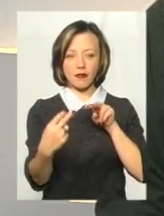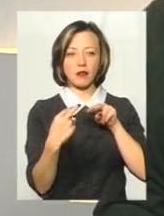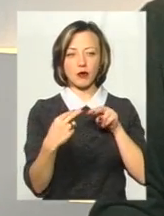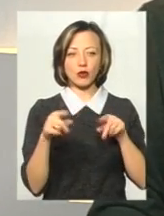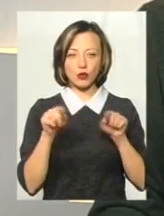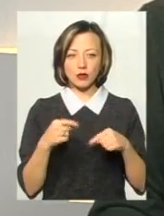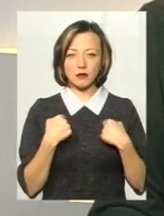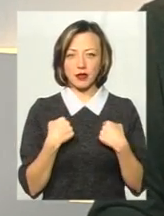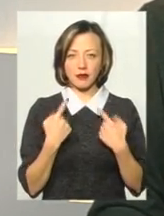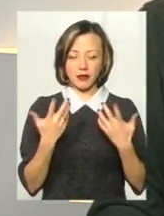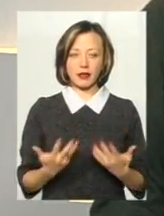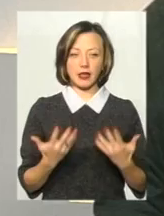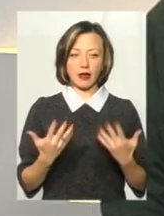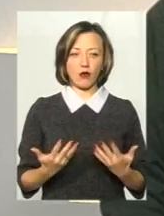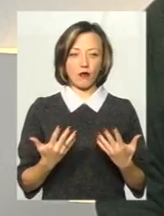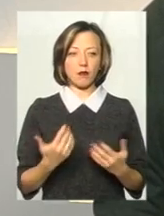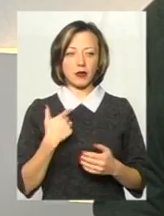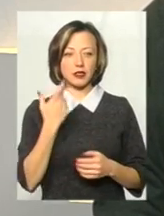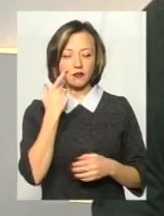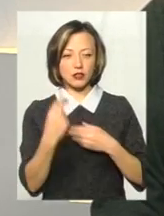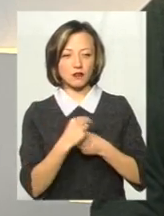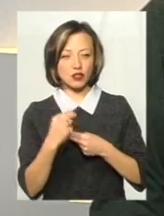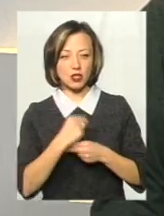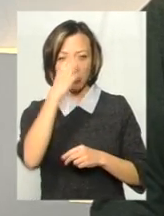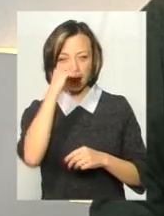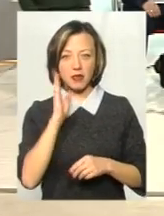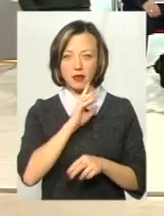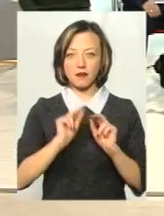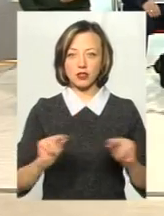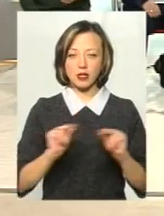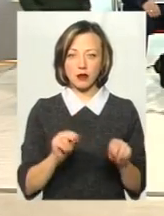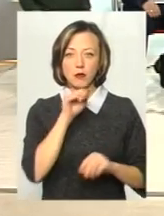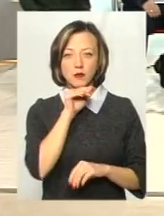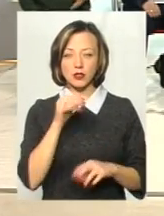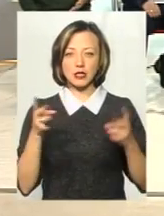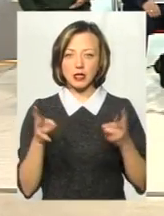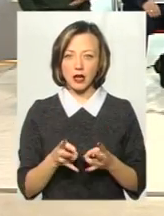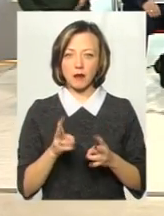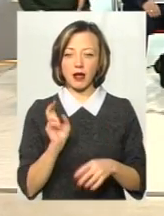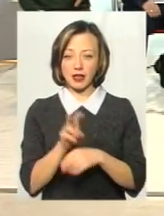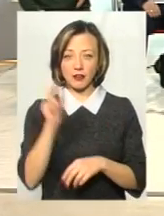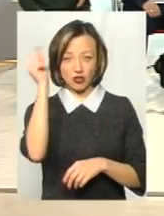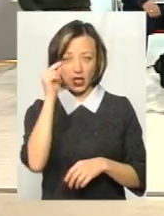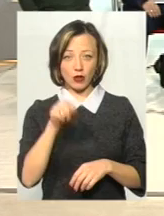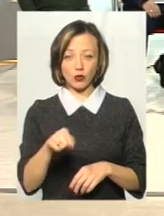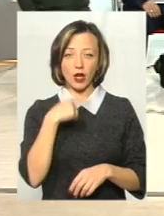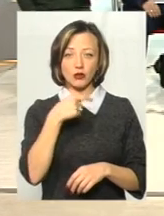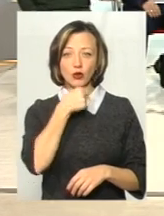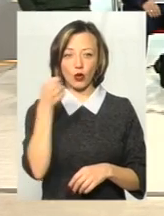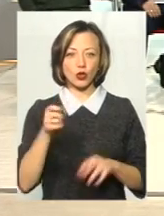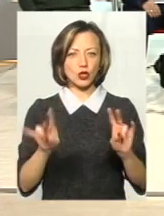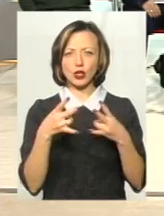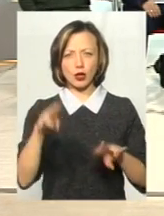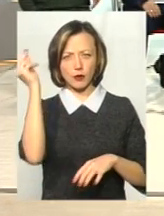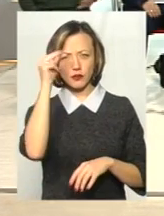теж мені було би ніякого, бо мене завжди вчили батьки, вчителі, професура, що треба йти вчитися, а тут тобі кажуть дорослі, не